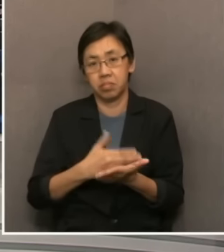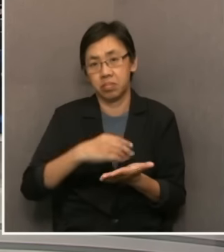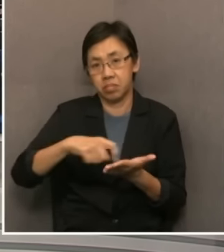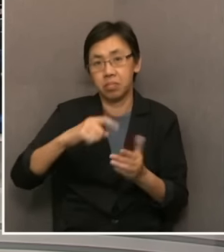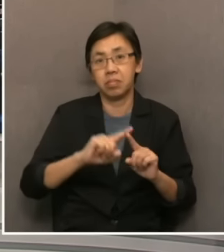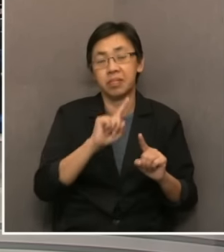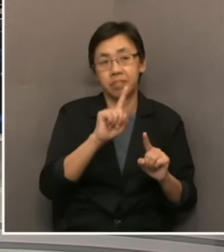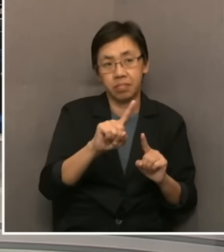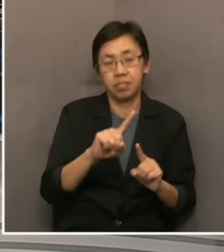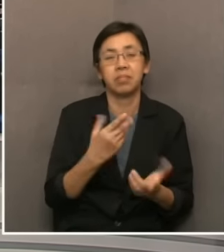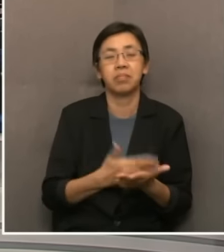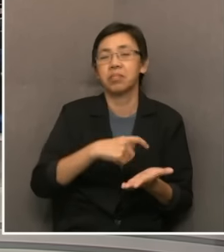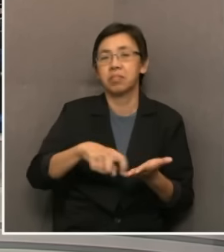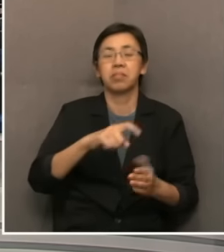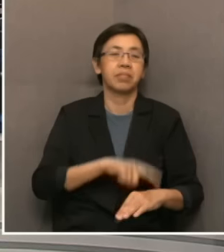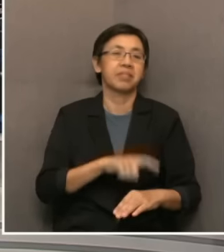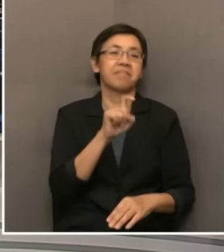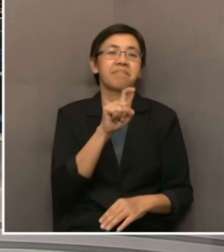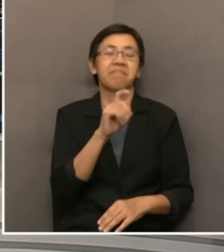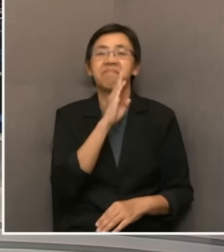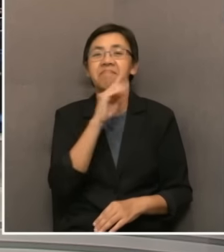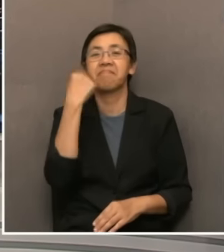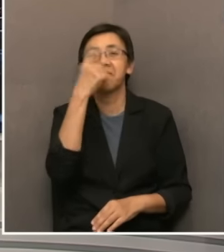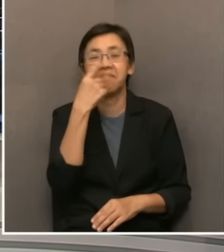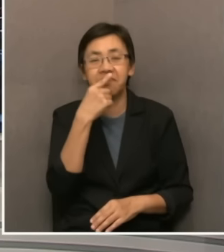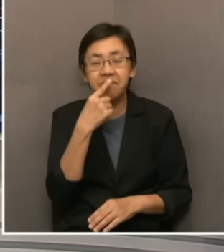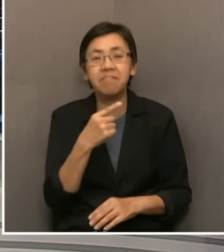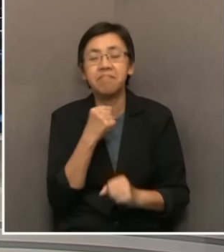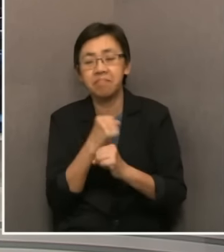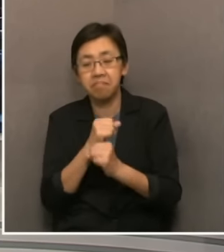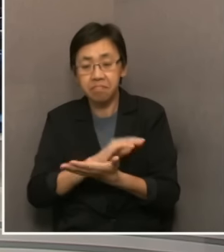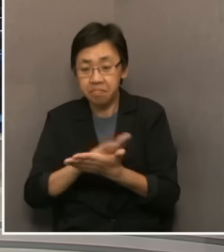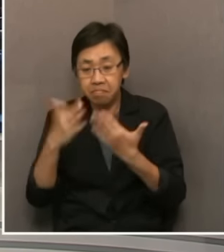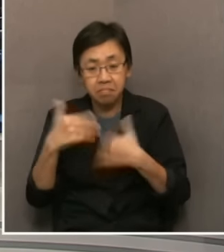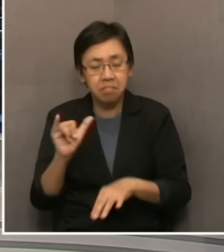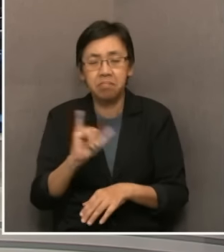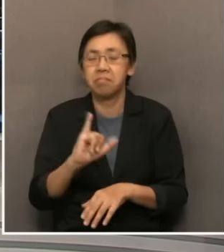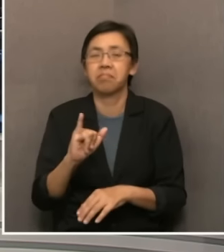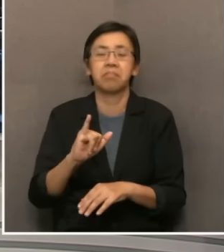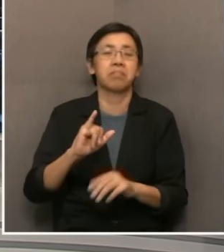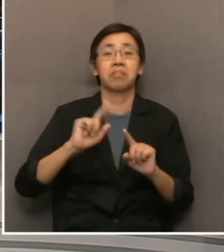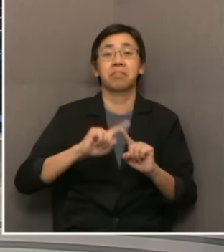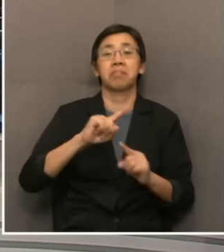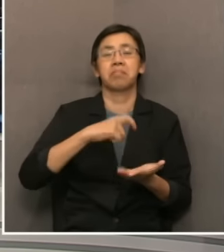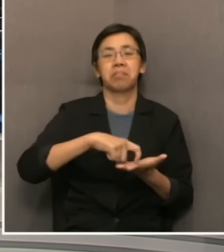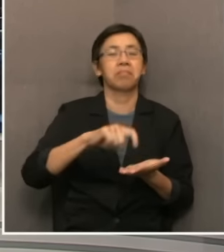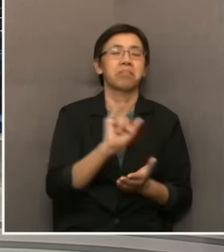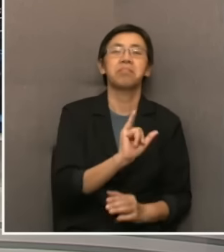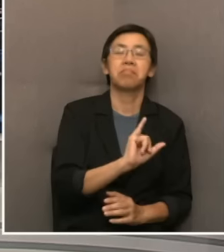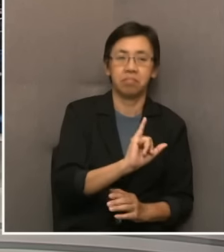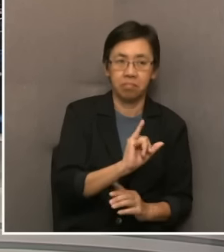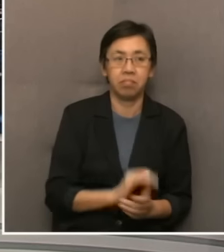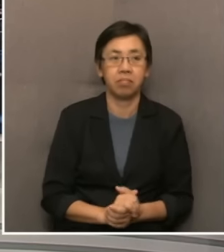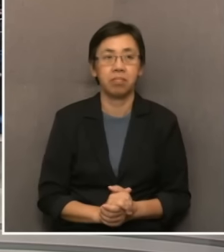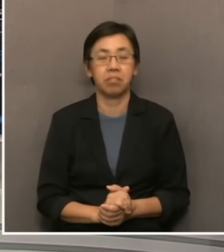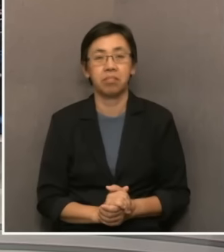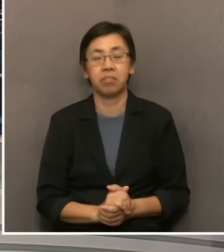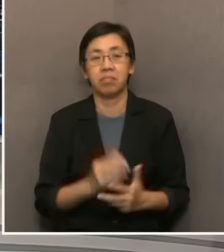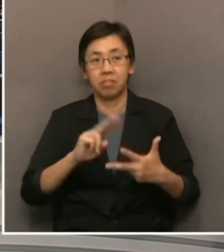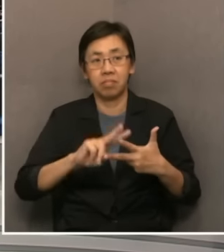เนี่ยอาจจะไม่ทันแล้วถ้าเกิดสำหรับใครที่ยังไม่ได้ดำเนินการให้แล้วเสร็จนะคะเพราะฉะนั้นเตรียมตัวสำหรับรอบต่อไปค่